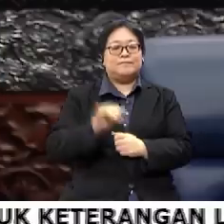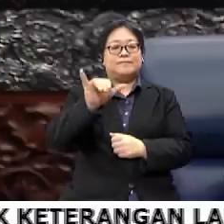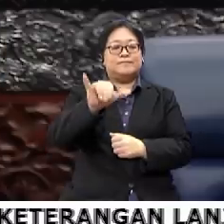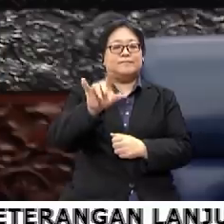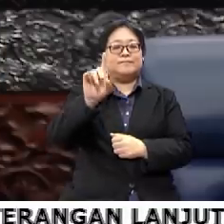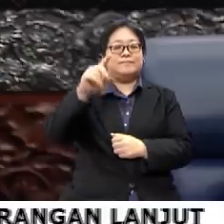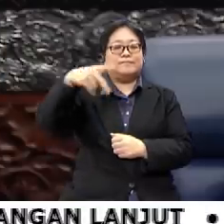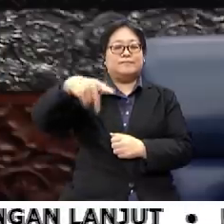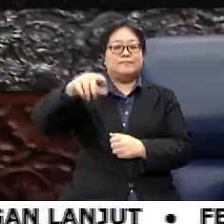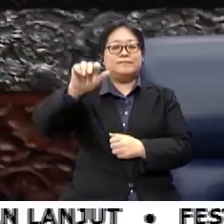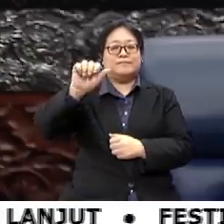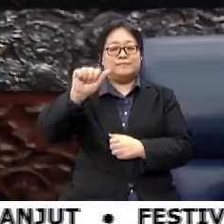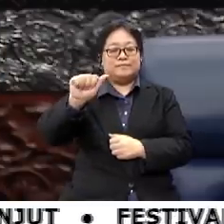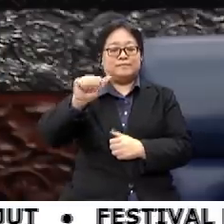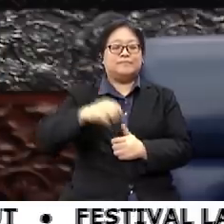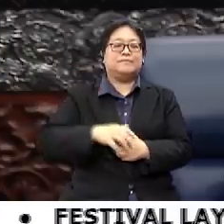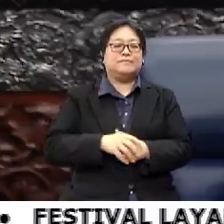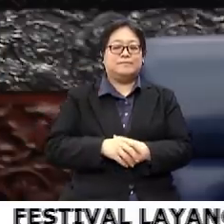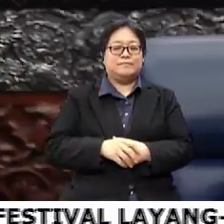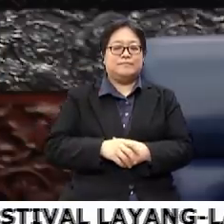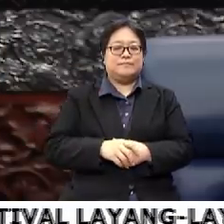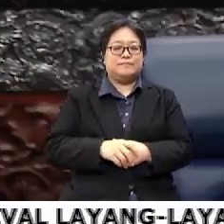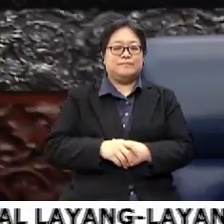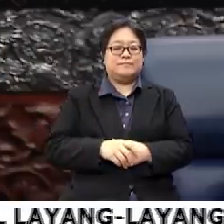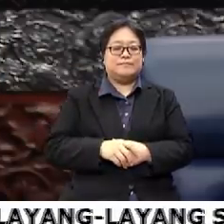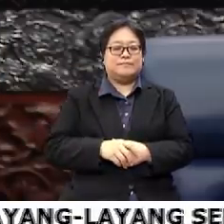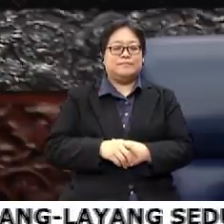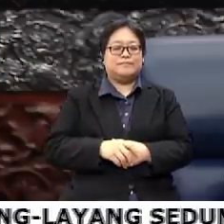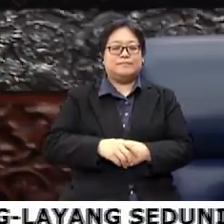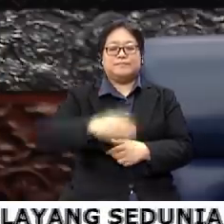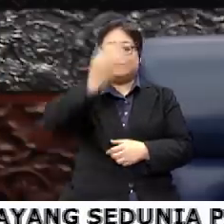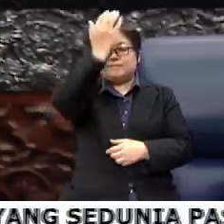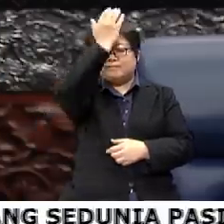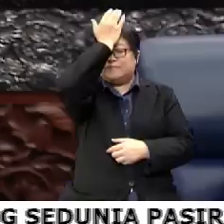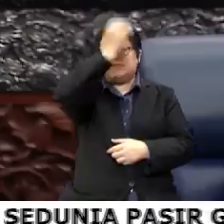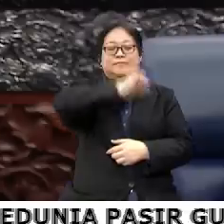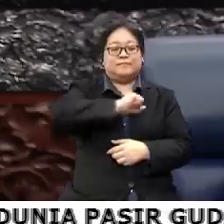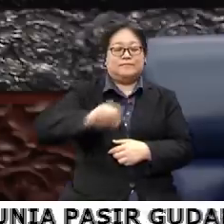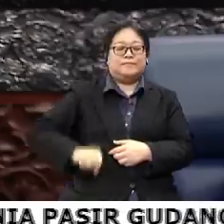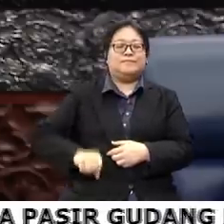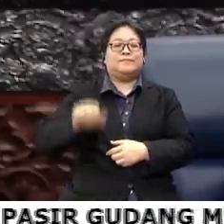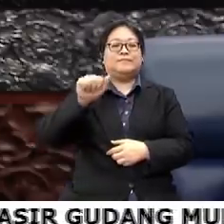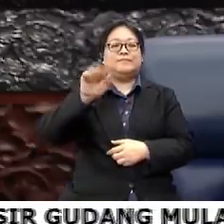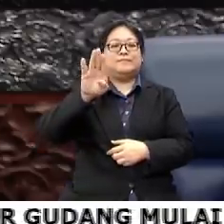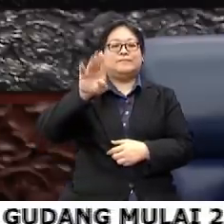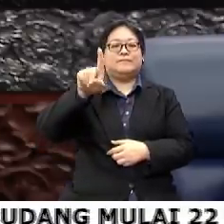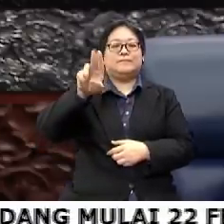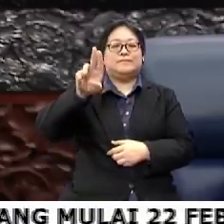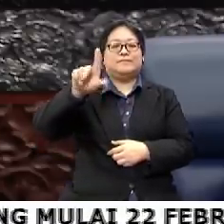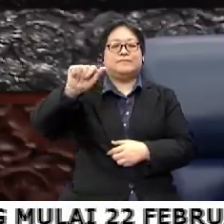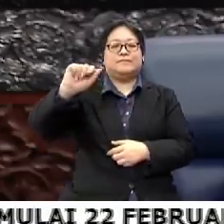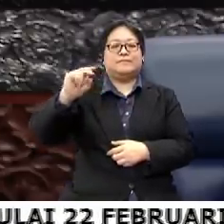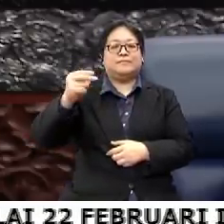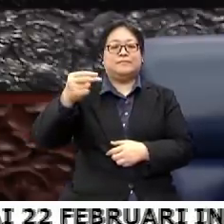Maha Mulia Seri Paduka Baginda Yang di-Pertuan Agong Al-Sultan Abdullah Riayatuddin Al-Mustafa Billah